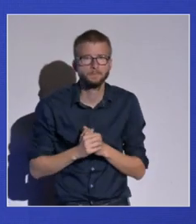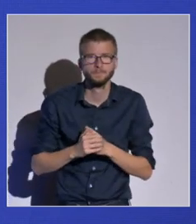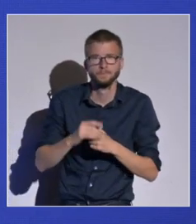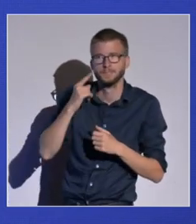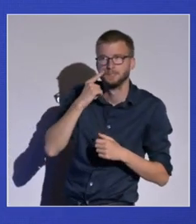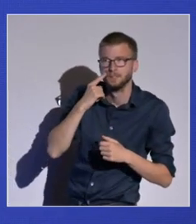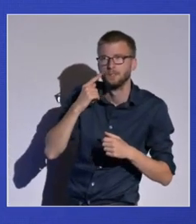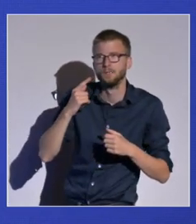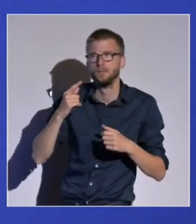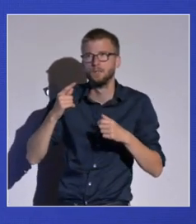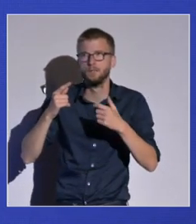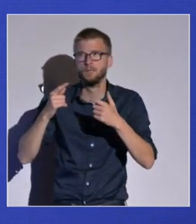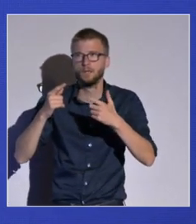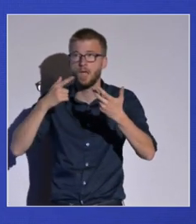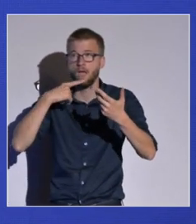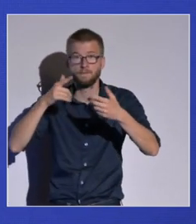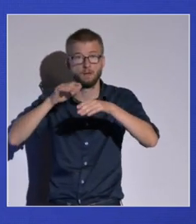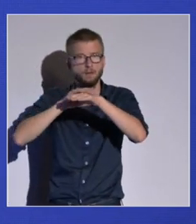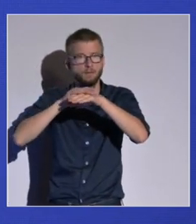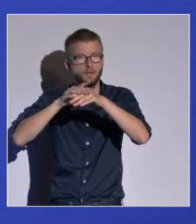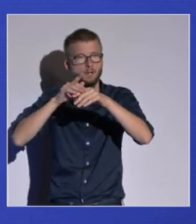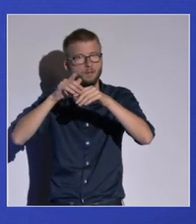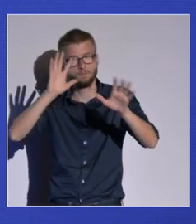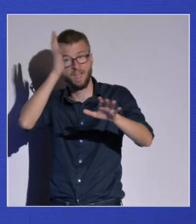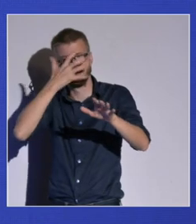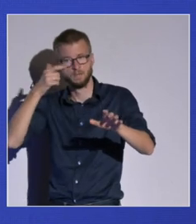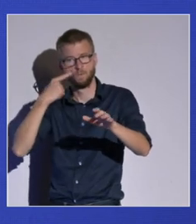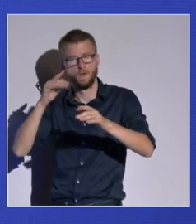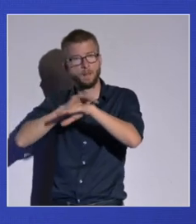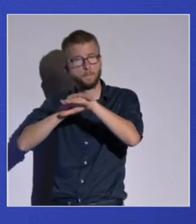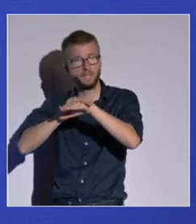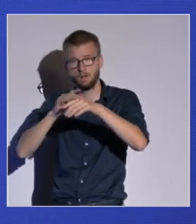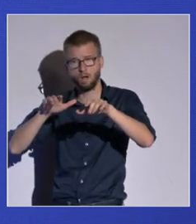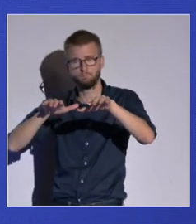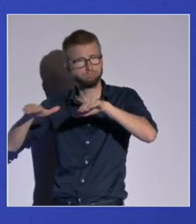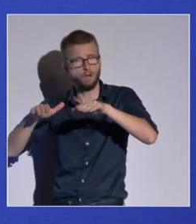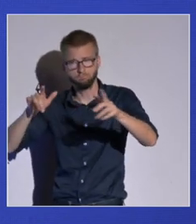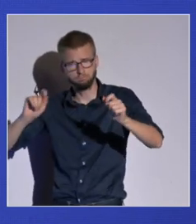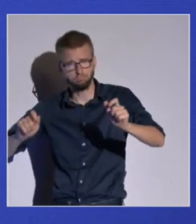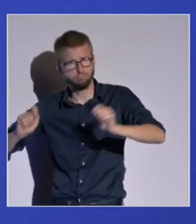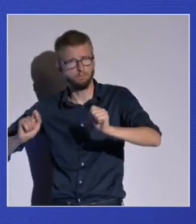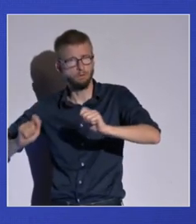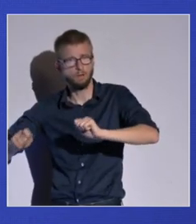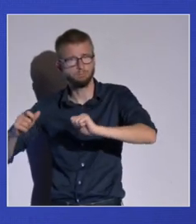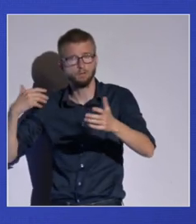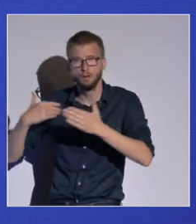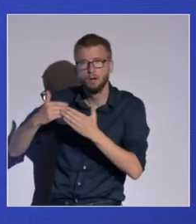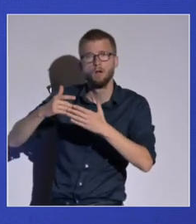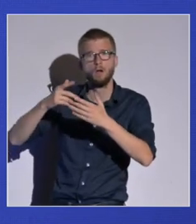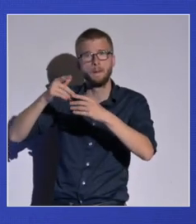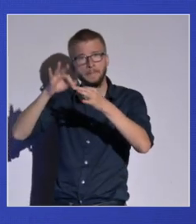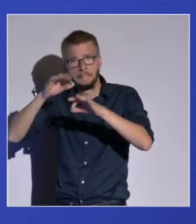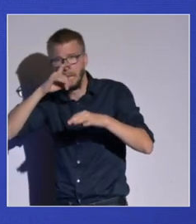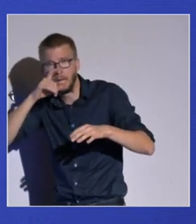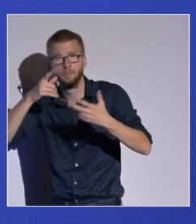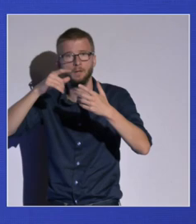de terre politiques que connaît le continent africain, le Moyen-Orient, le Liban, les vagues d'intégrisme